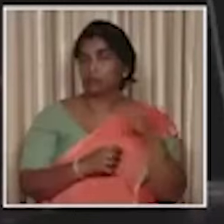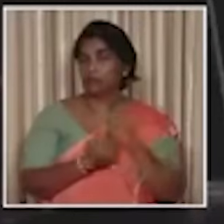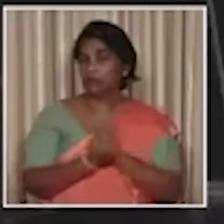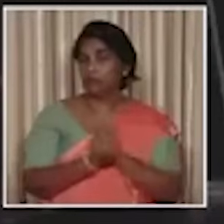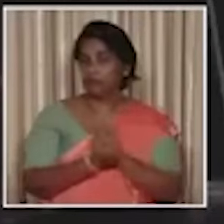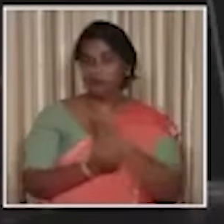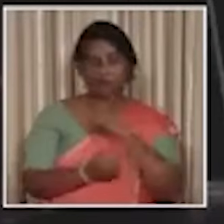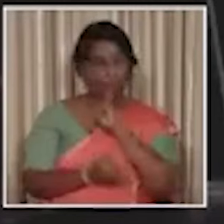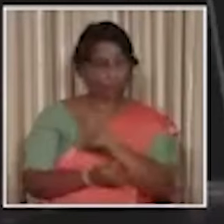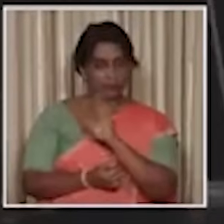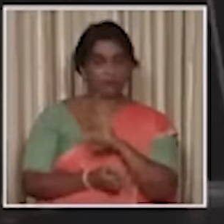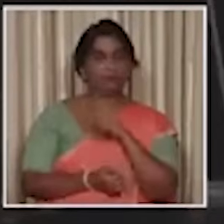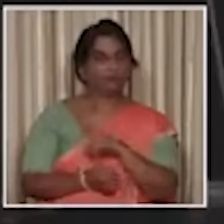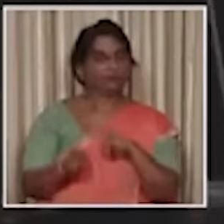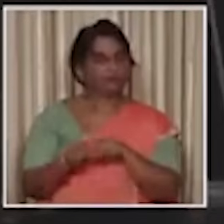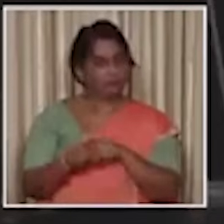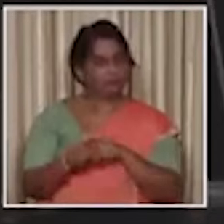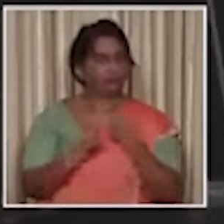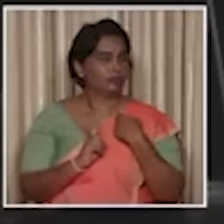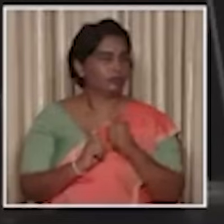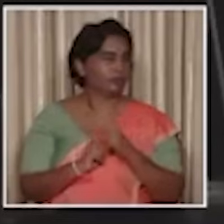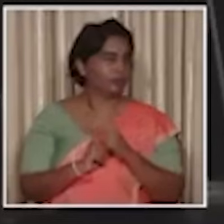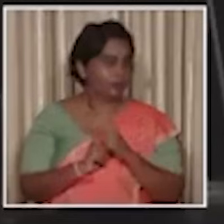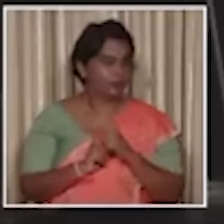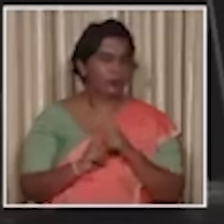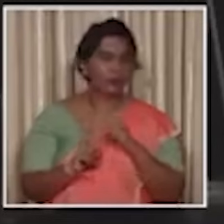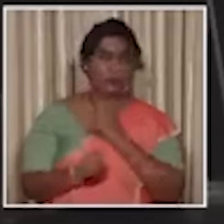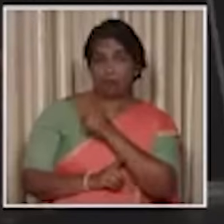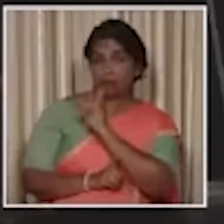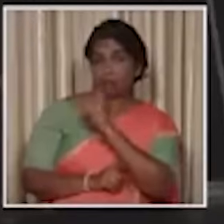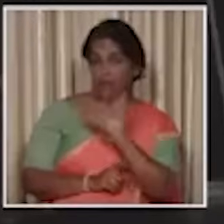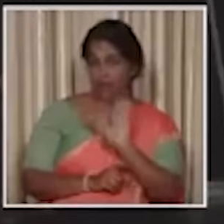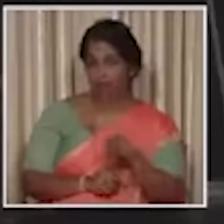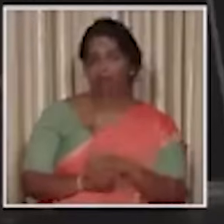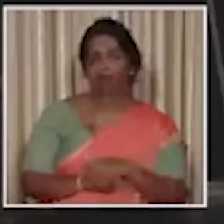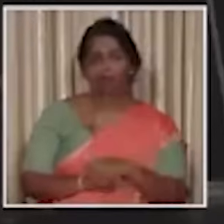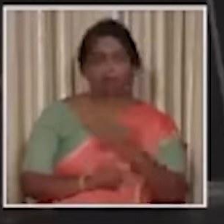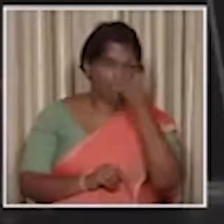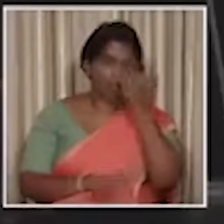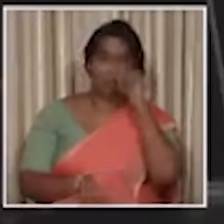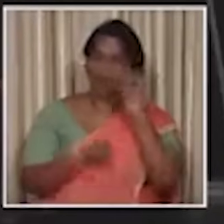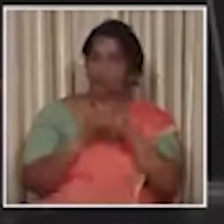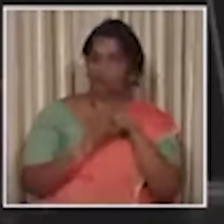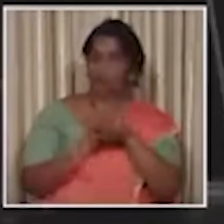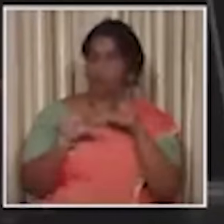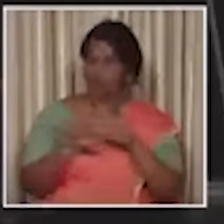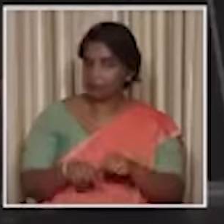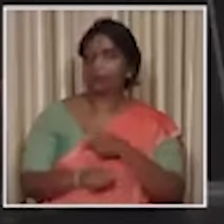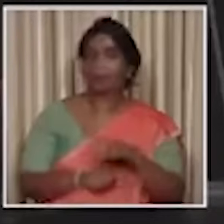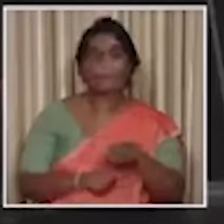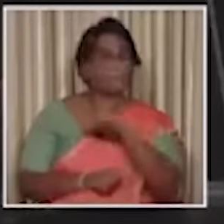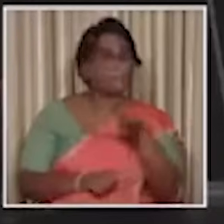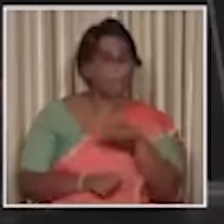கடுமையாக எச்சரித்துள்ளனர். தமிழர்களின் பூர்வீக மண்ணை ஆக்கிரமித்து 100% தமிழ் மக்களின் தக்கம் செறிவாக உள்ள தமிழர்